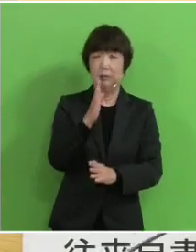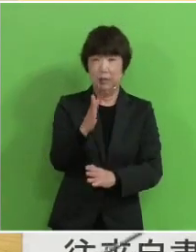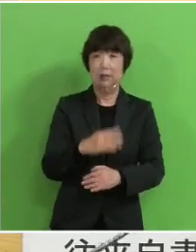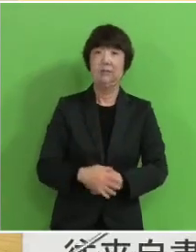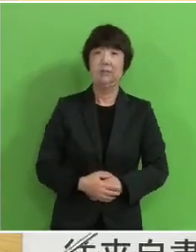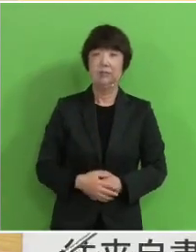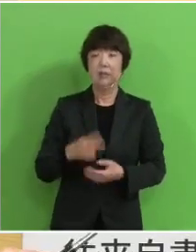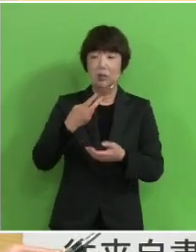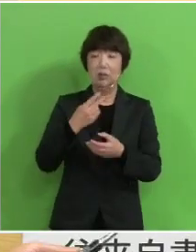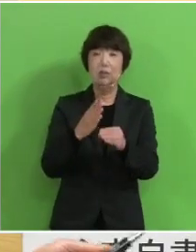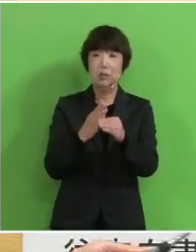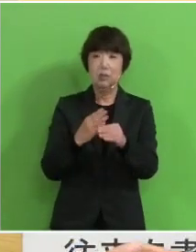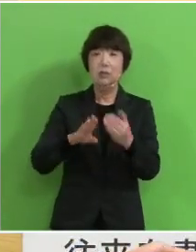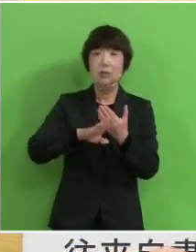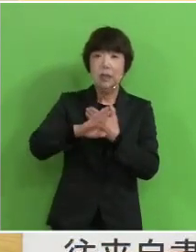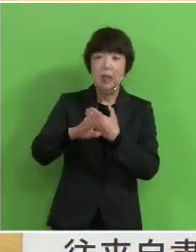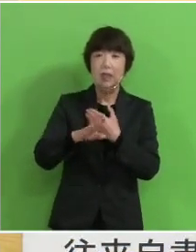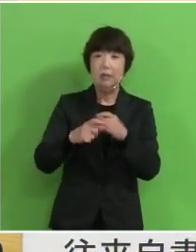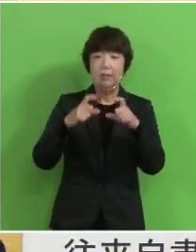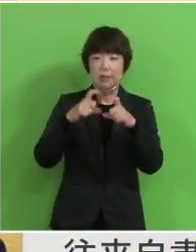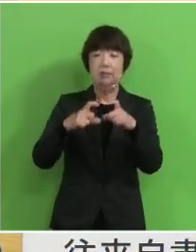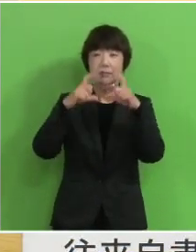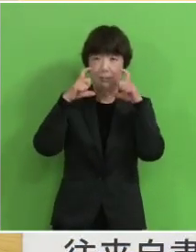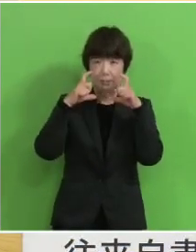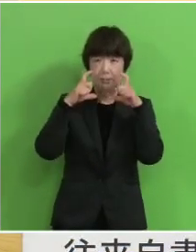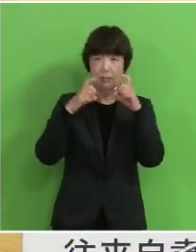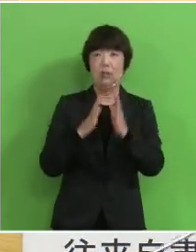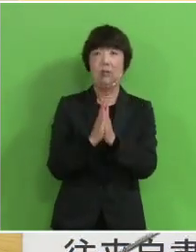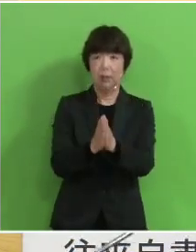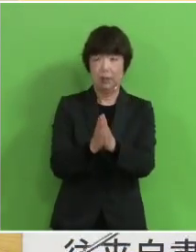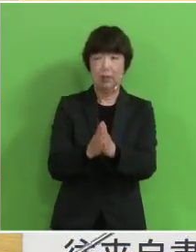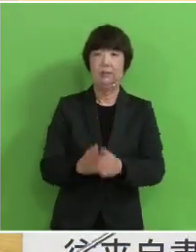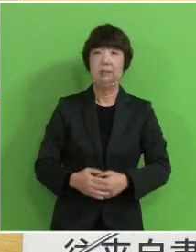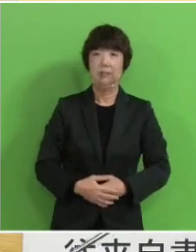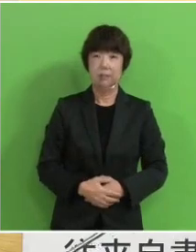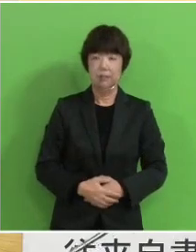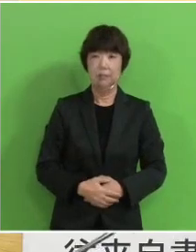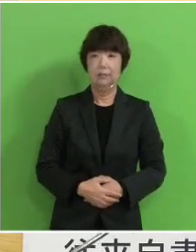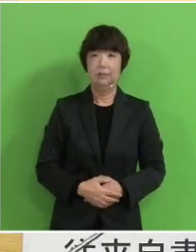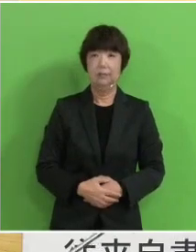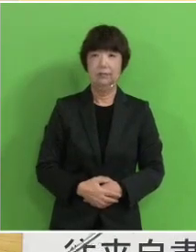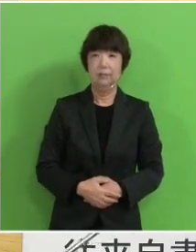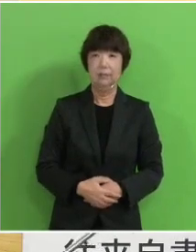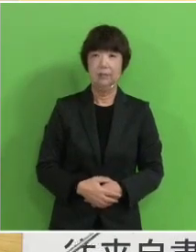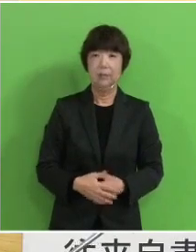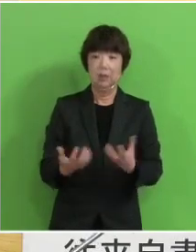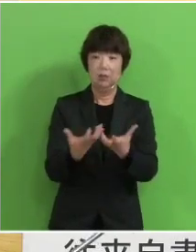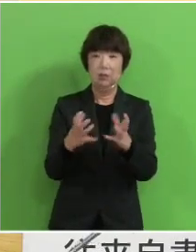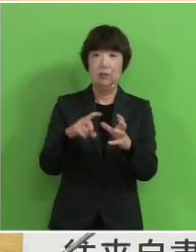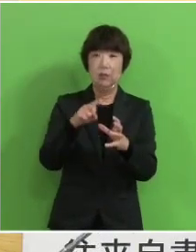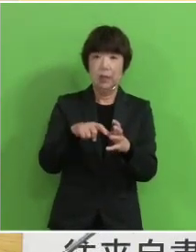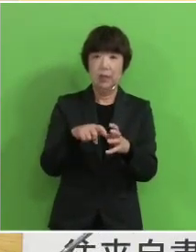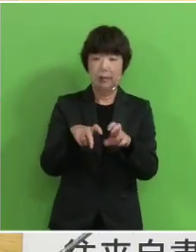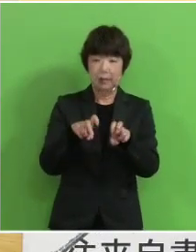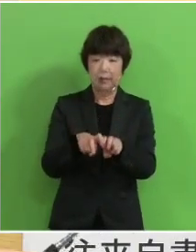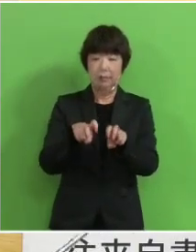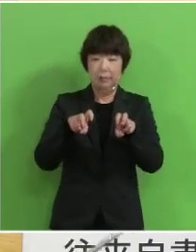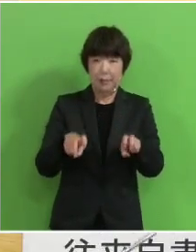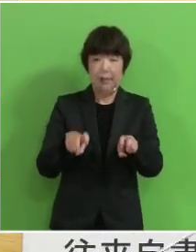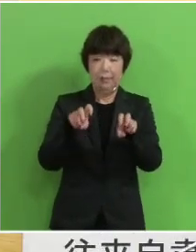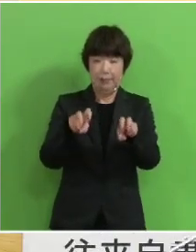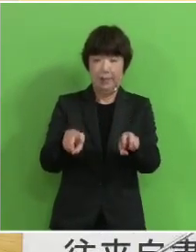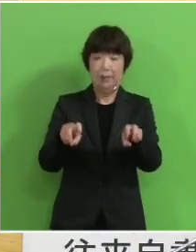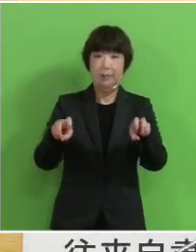食事中以外はマスクを着用できたらと思いますしていただけたらと思いますグループ間は適度な距離をとっ